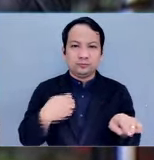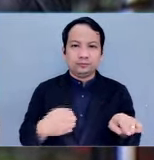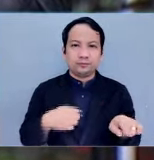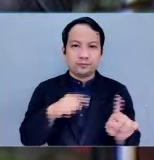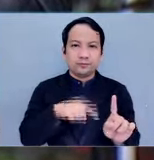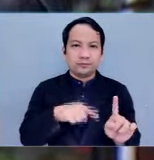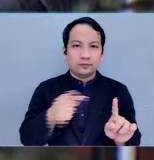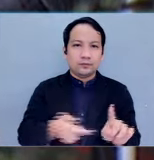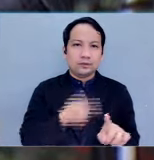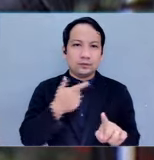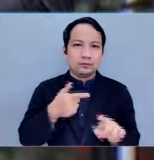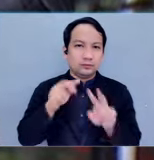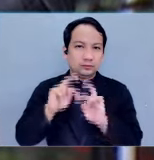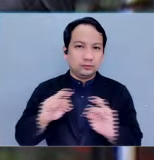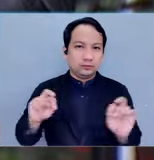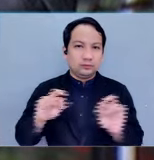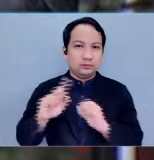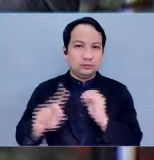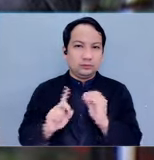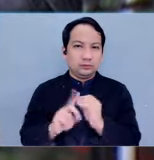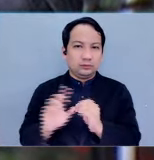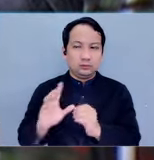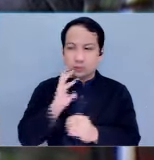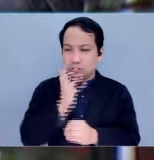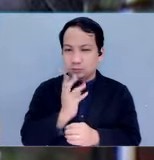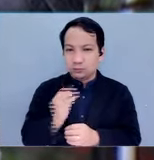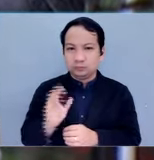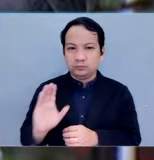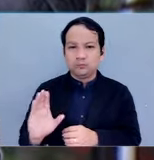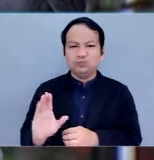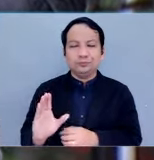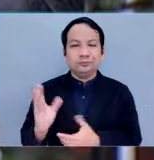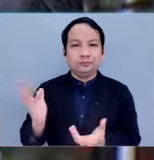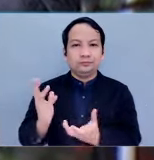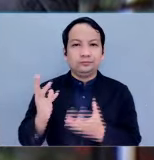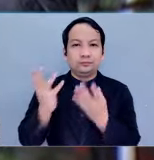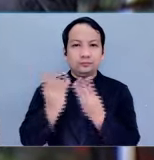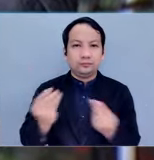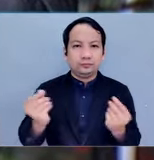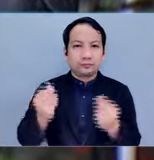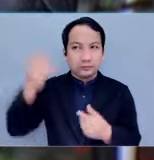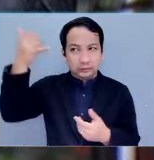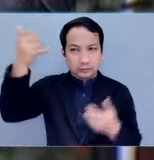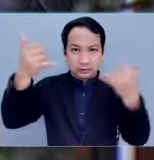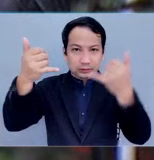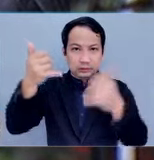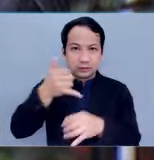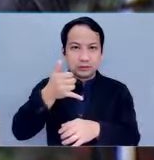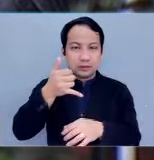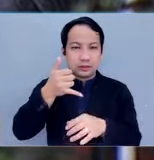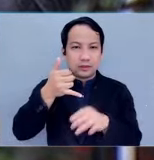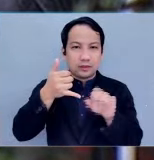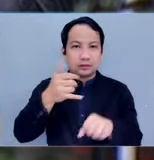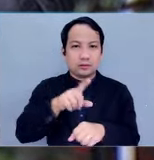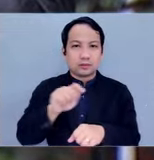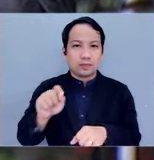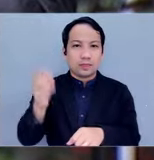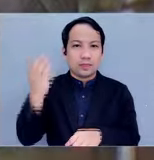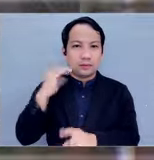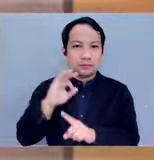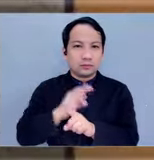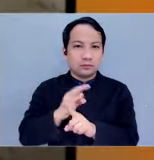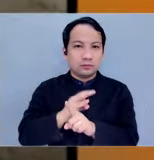kanila investigasyon para matukoy sana kaagad ang mga sospek ay ang kawalan ng gumaganang CCTV sa lugar mula paro Pebrero ng taong